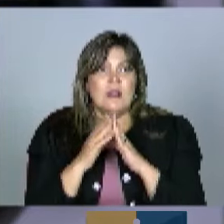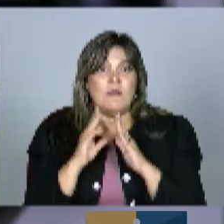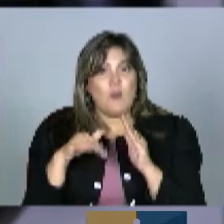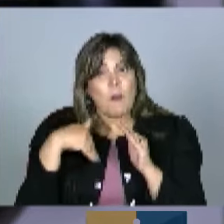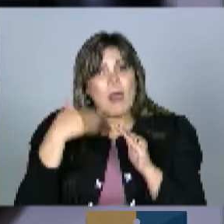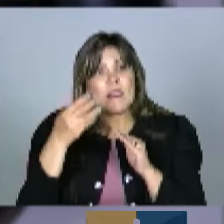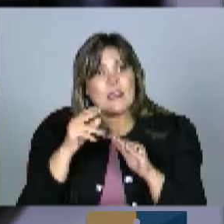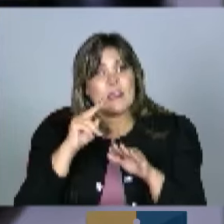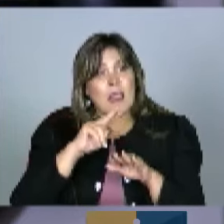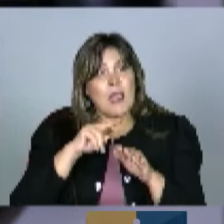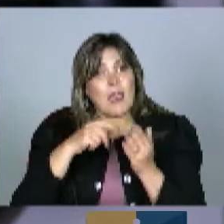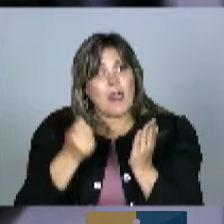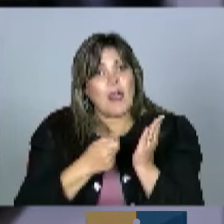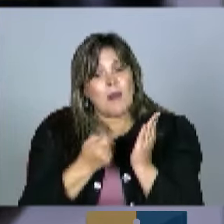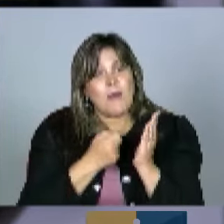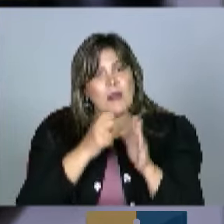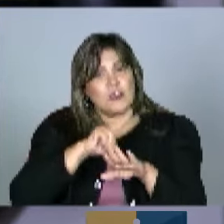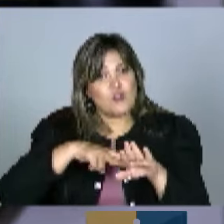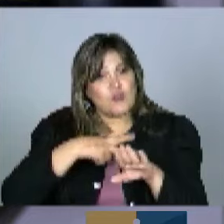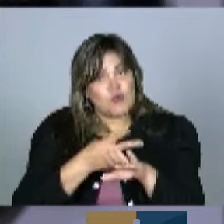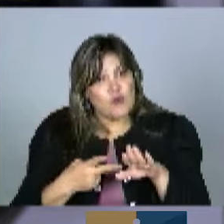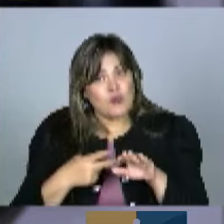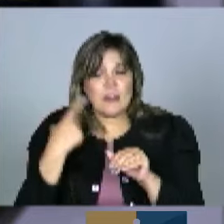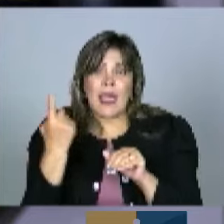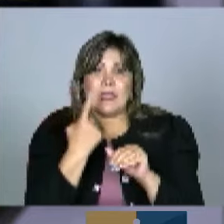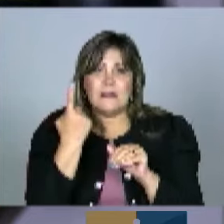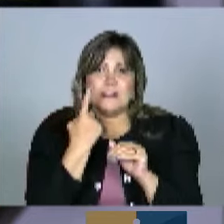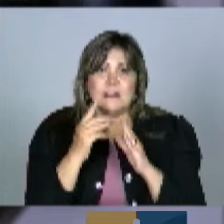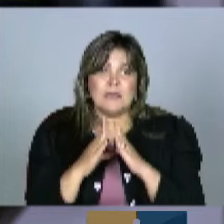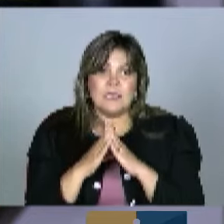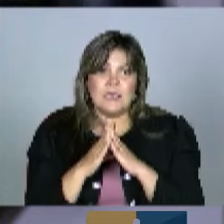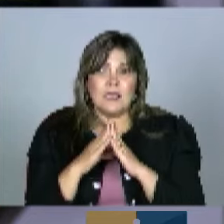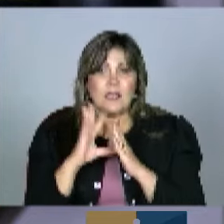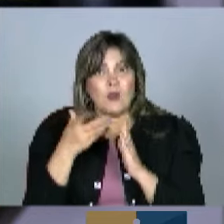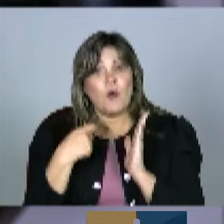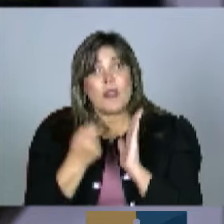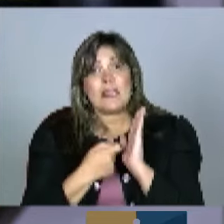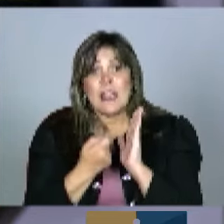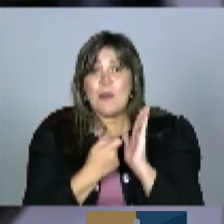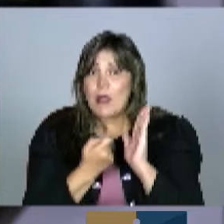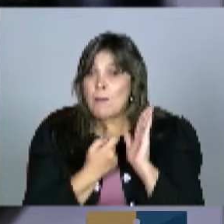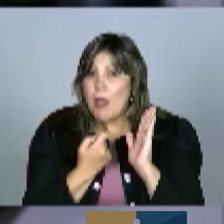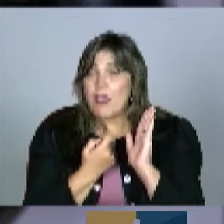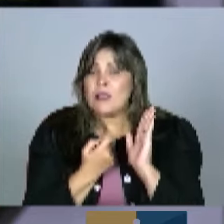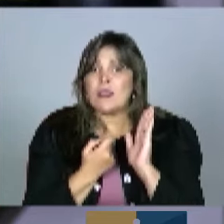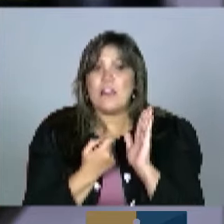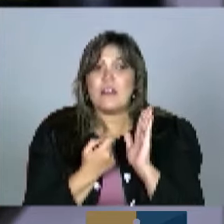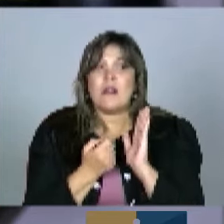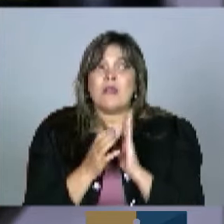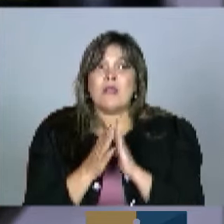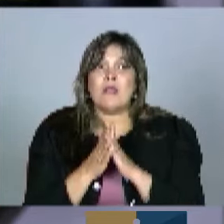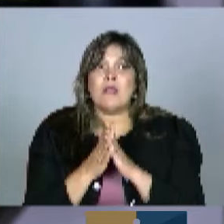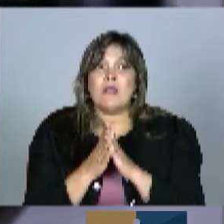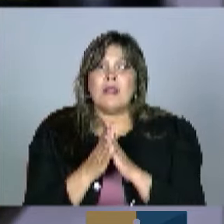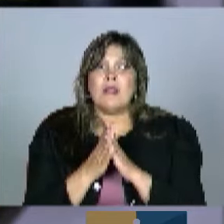امضي شهود ممكن اه وممكن تعمل محضر اثبات حاله برض